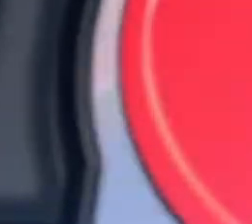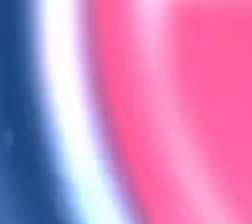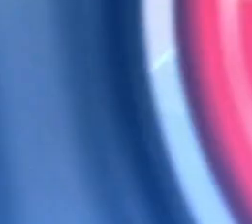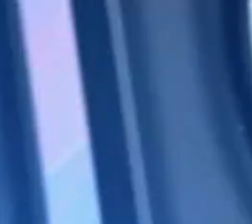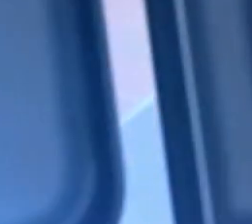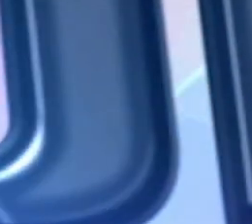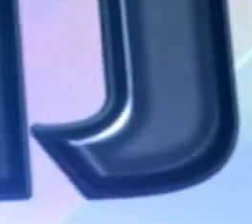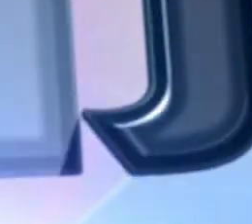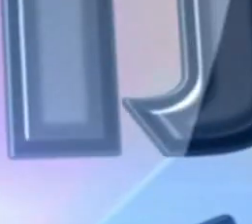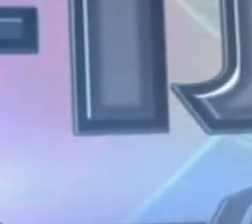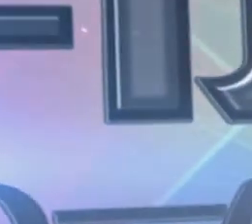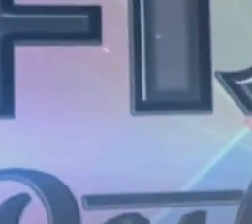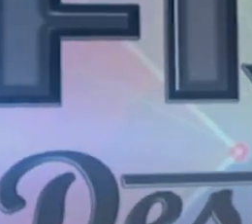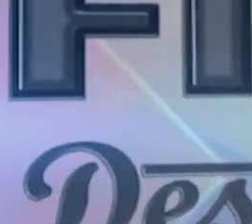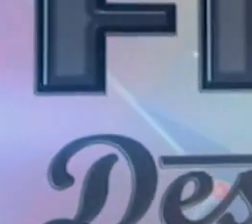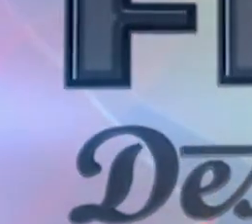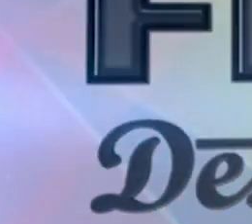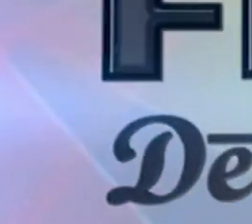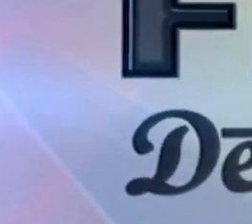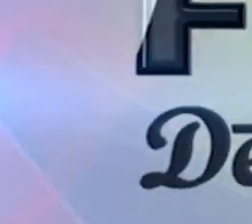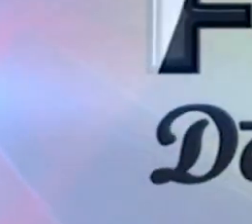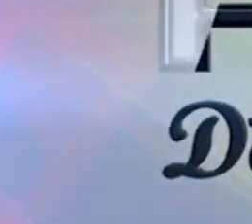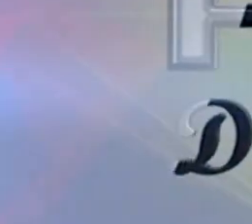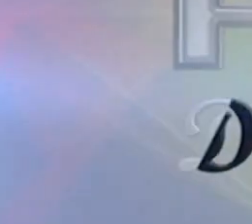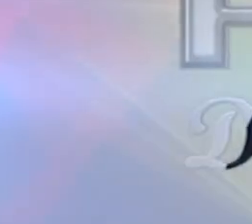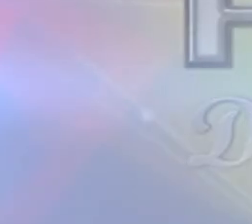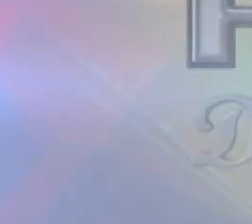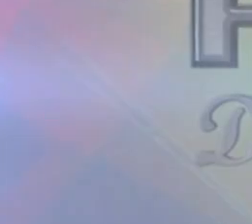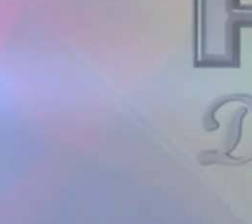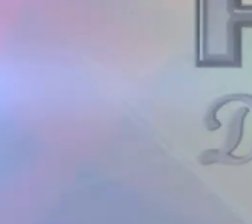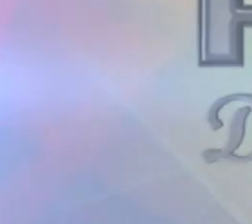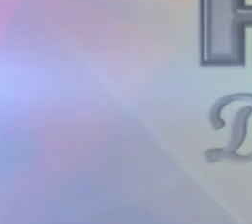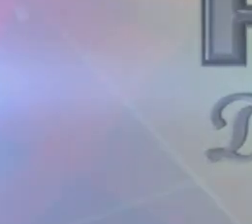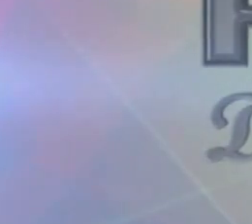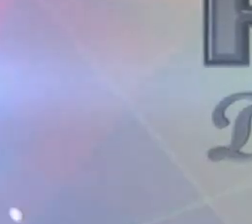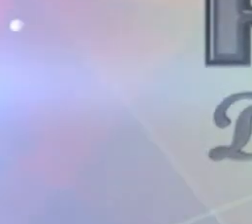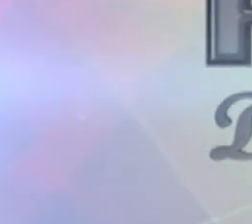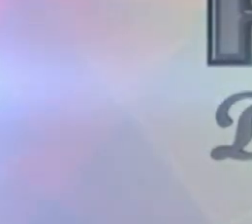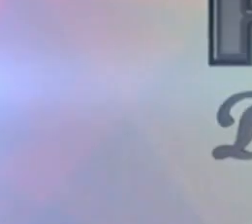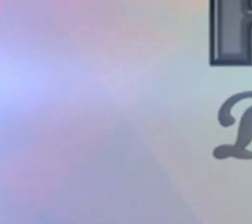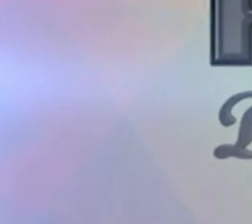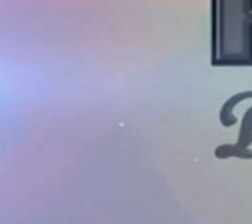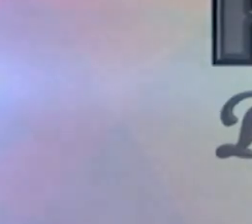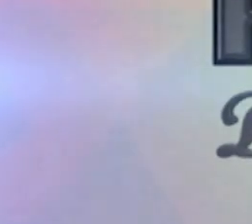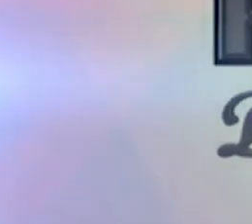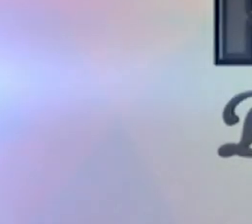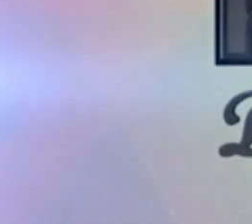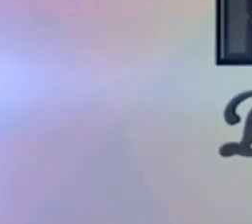रेडियो पीजी 2 देश की धड़कन।